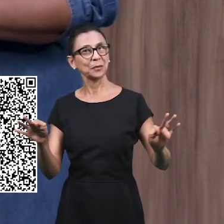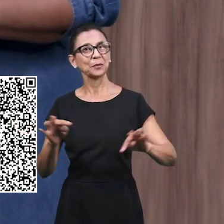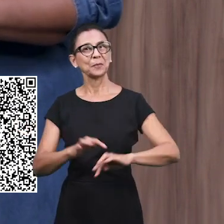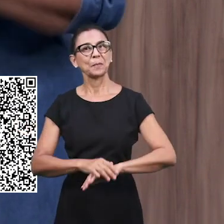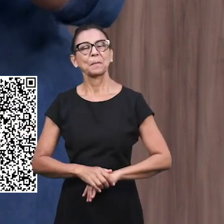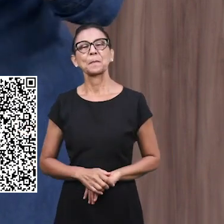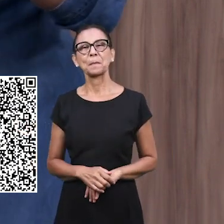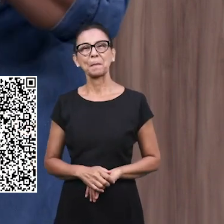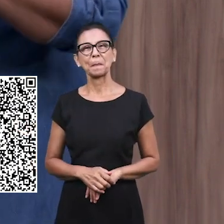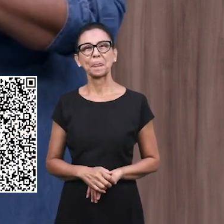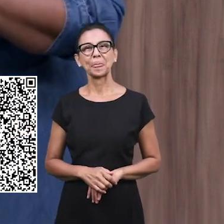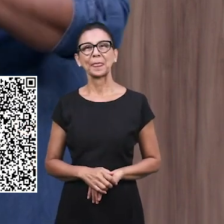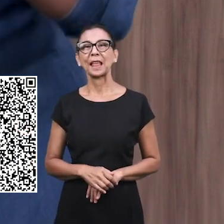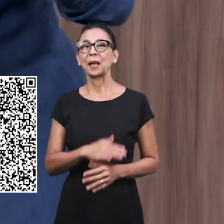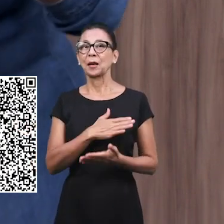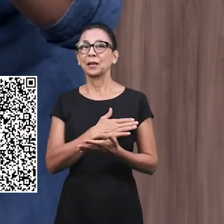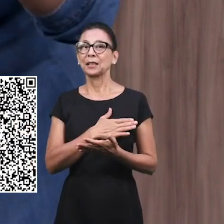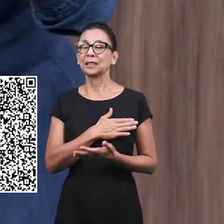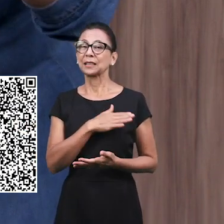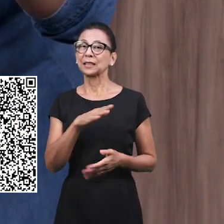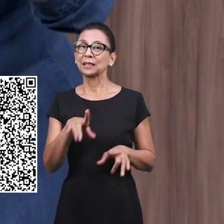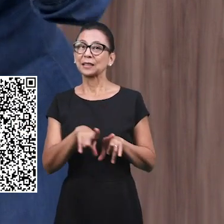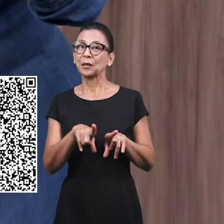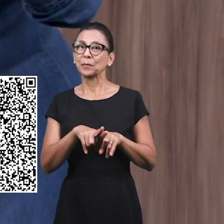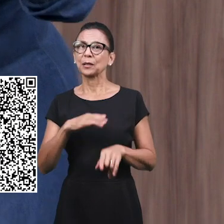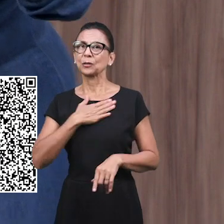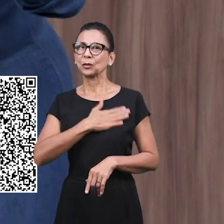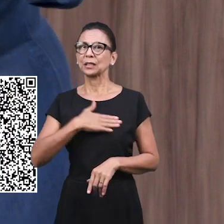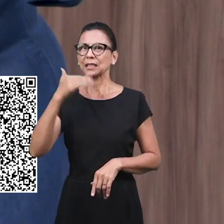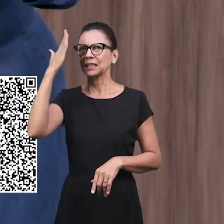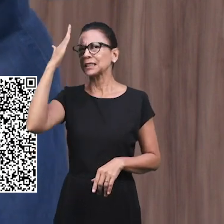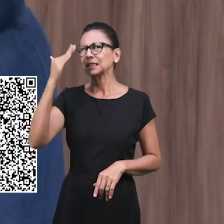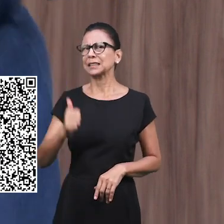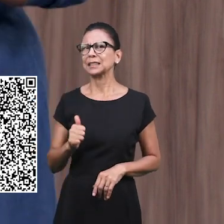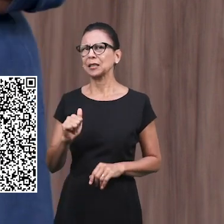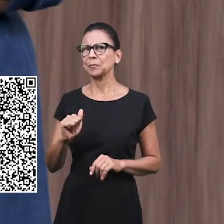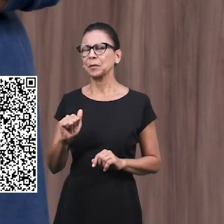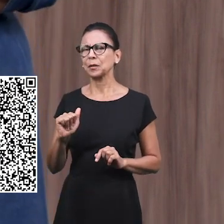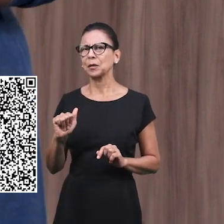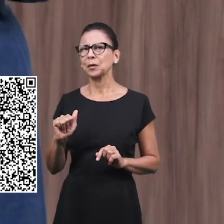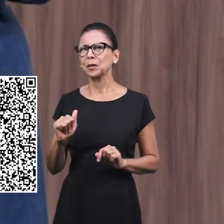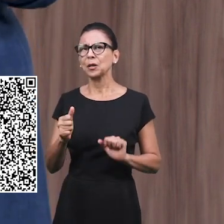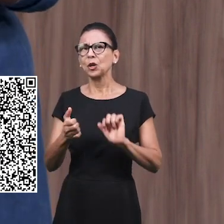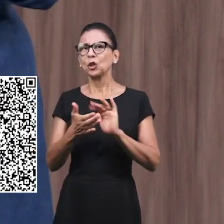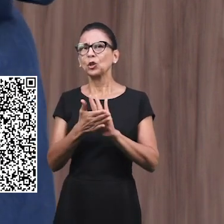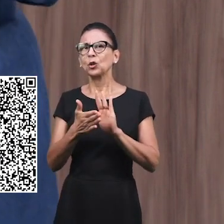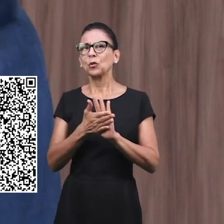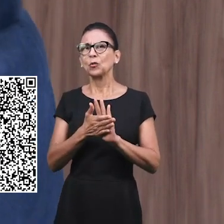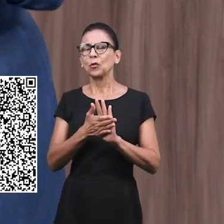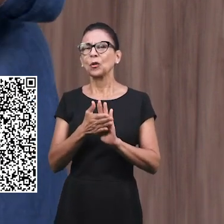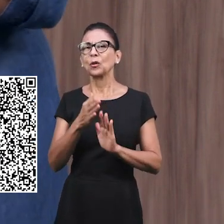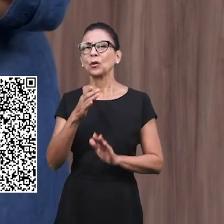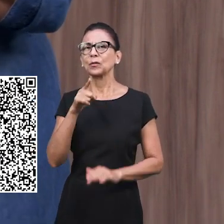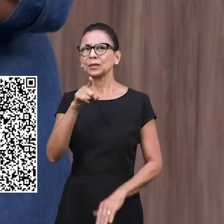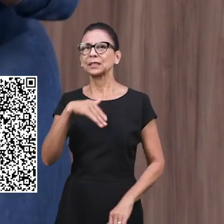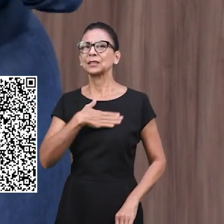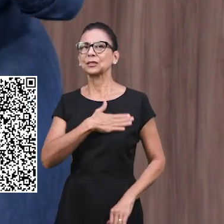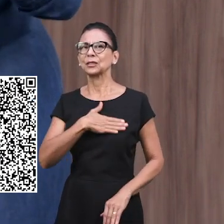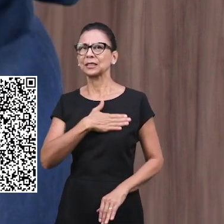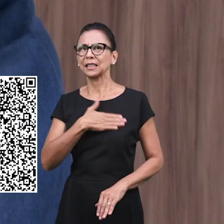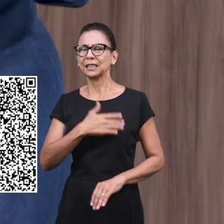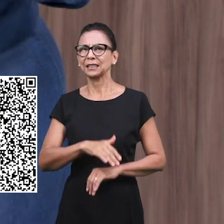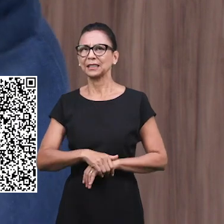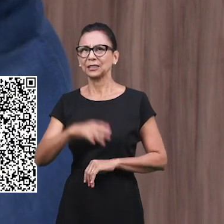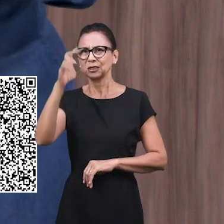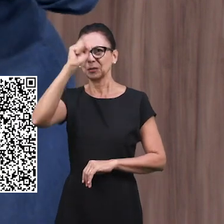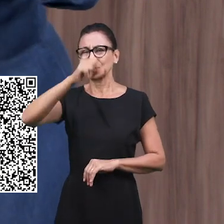commencer, j'aimerais savoir quelle louange vous souhaitez apprendre le plus. Ils sont dans la tonalité